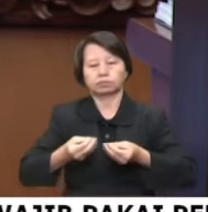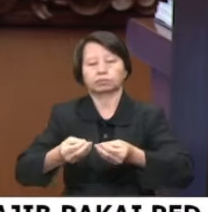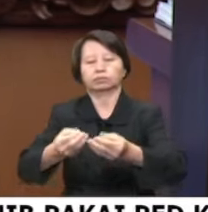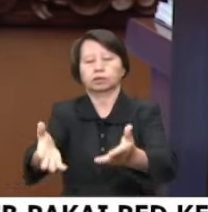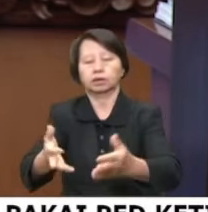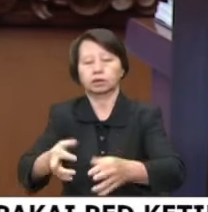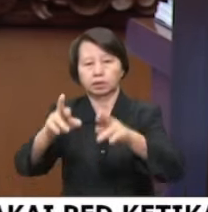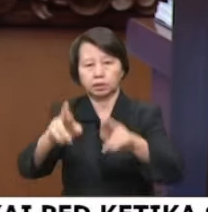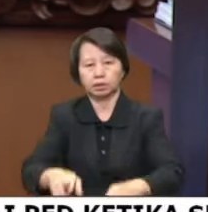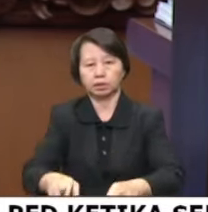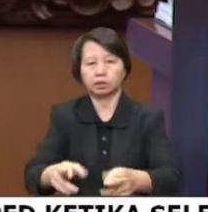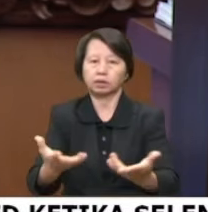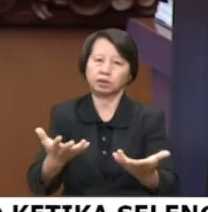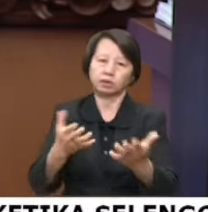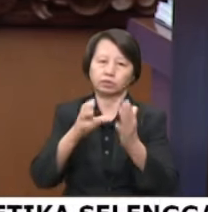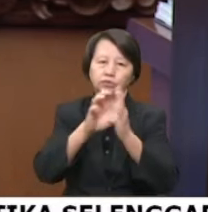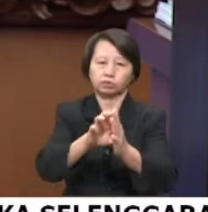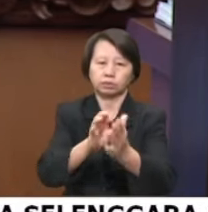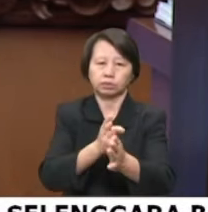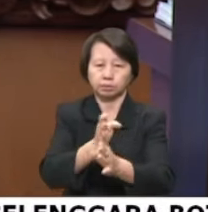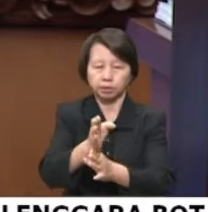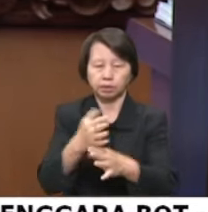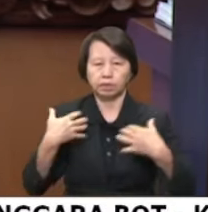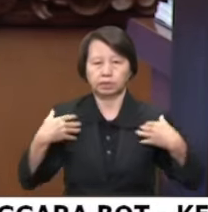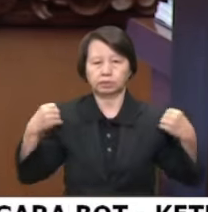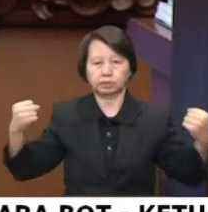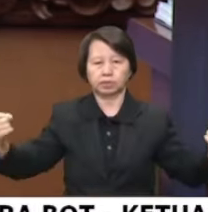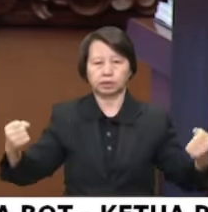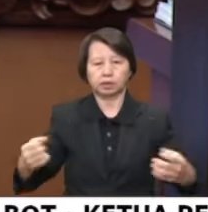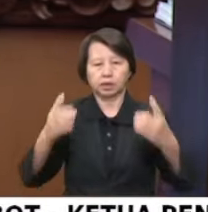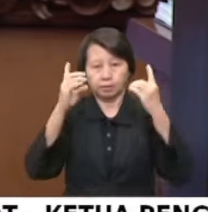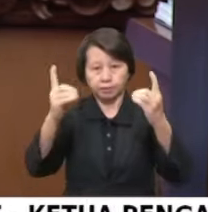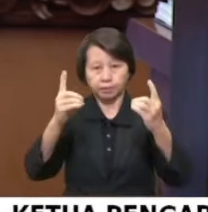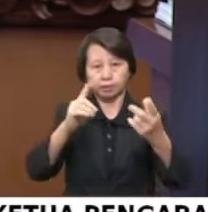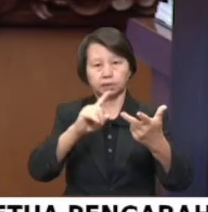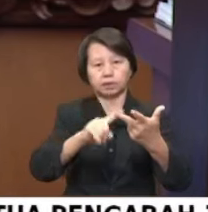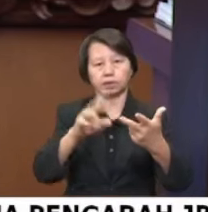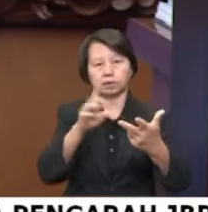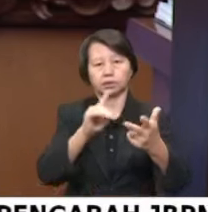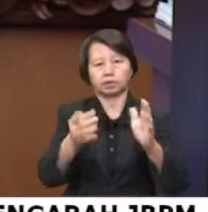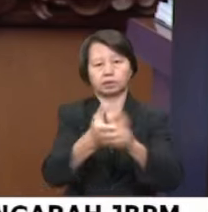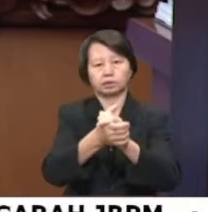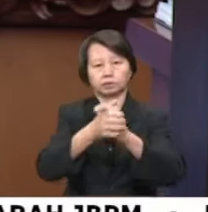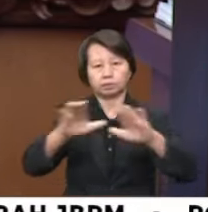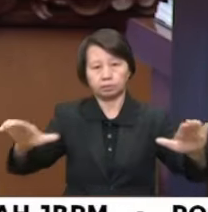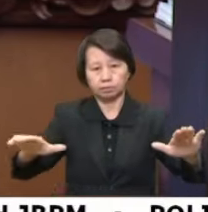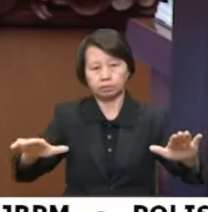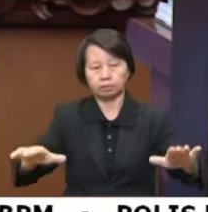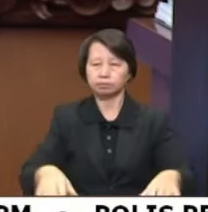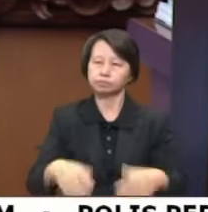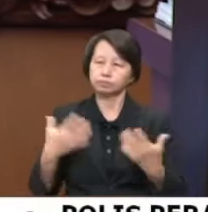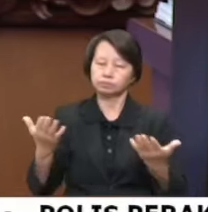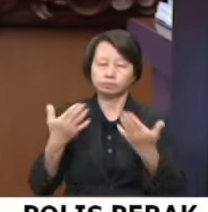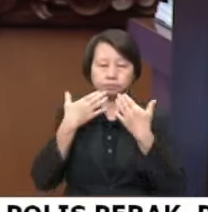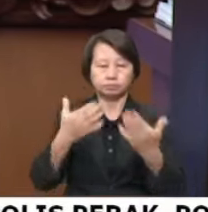kepada rakyat antara lain meliputi bidang kesihatan, pendidikan dan keselamatan. Sekian, terima kasih.